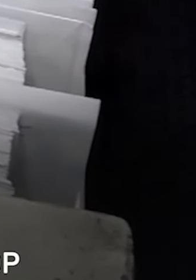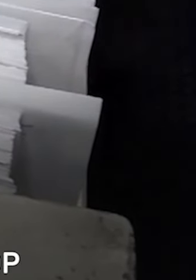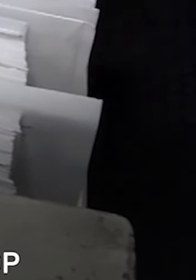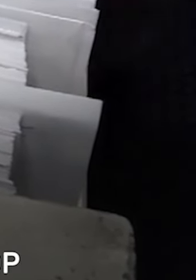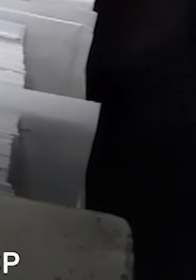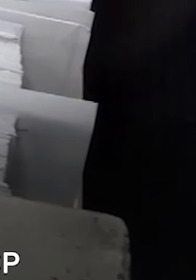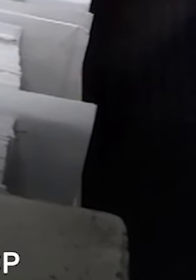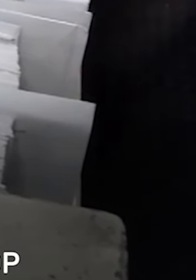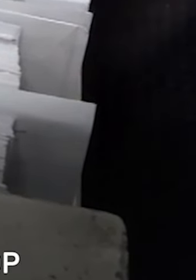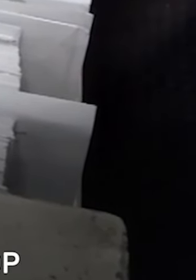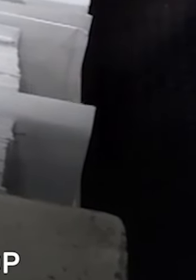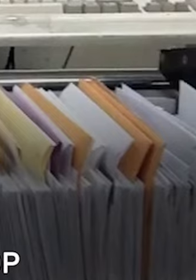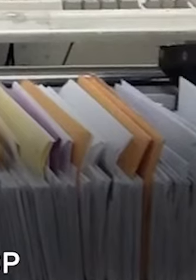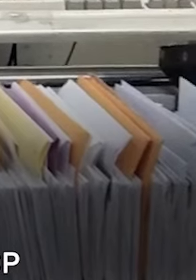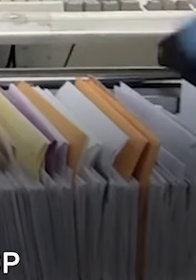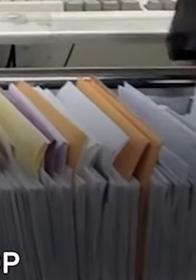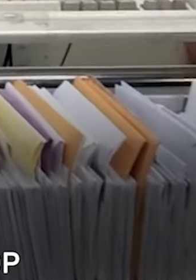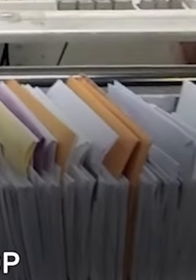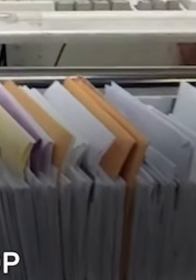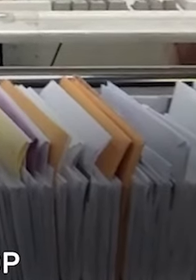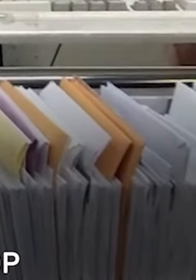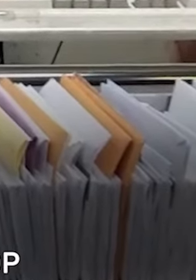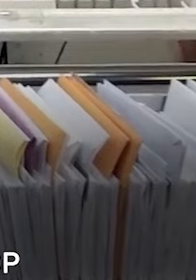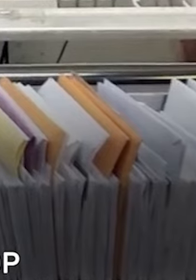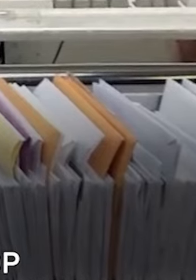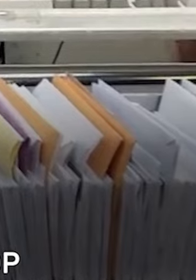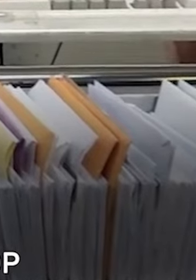Чуудангийн зах зээл 48 тэрбум төгрөгөөр хөндлөгдөж байна.